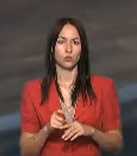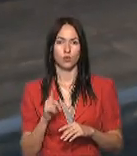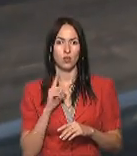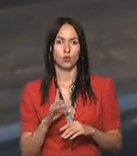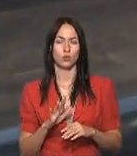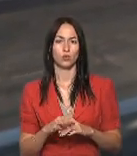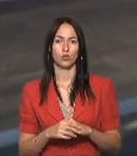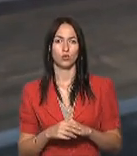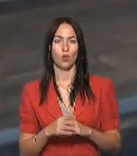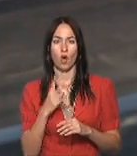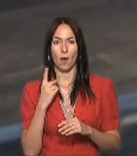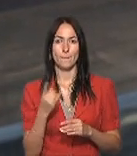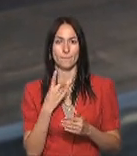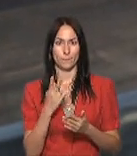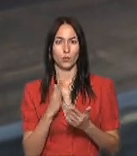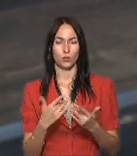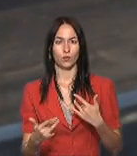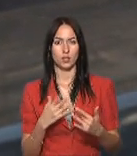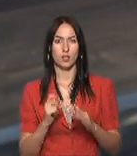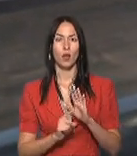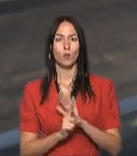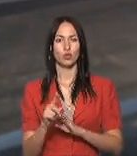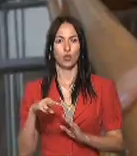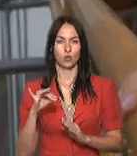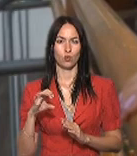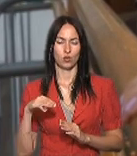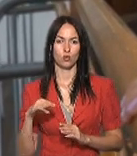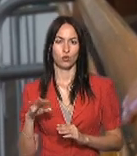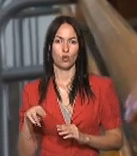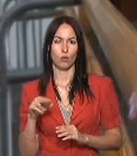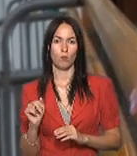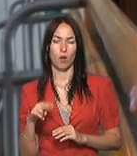незручно. Прем'єру вистави покажуть на початку листопада.